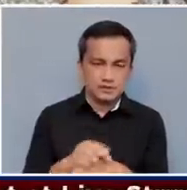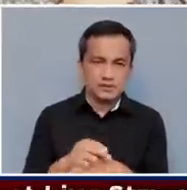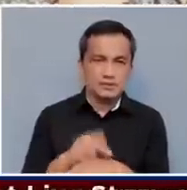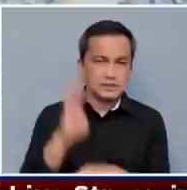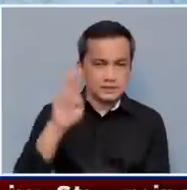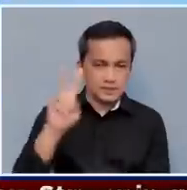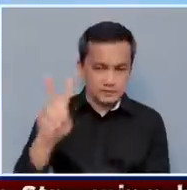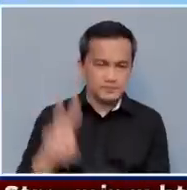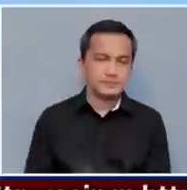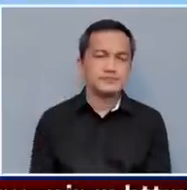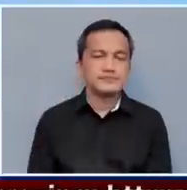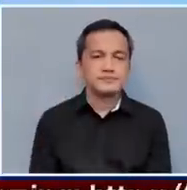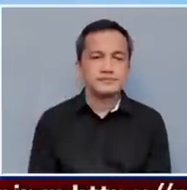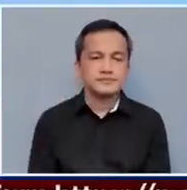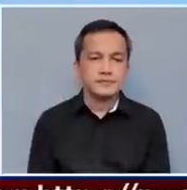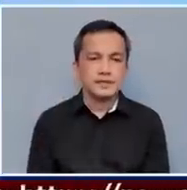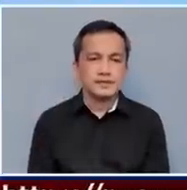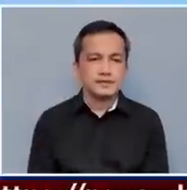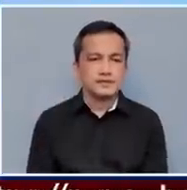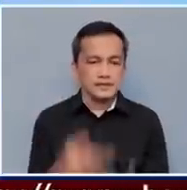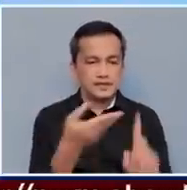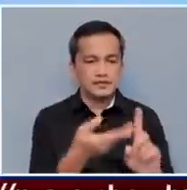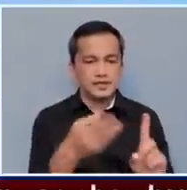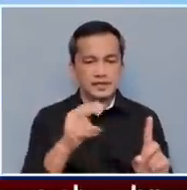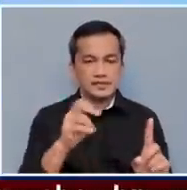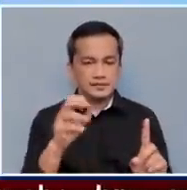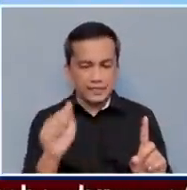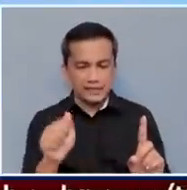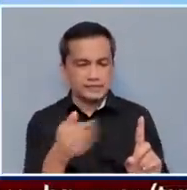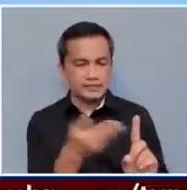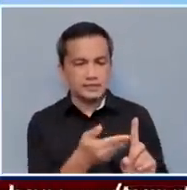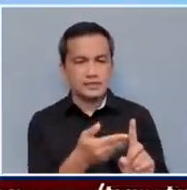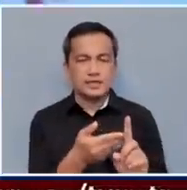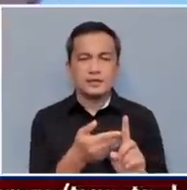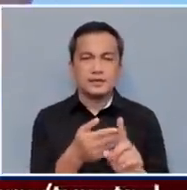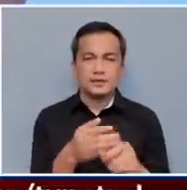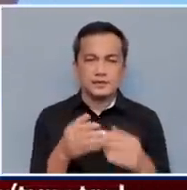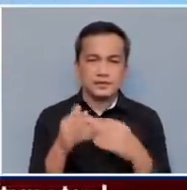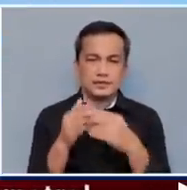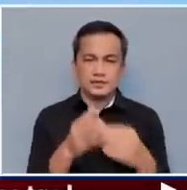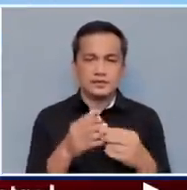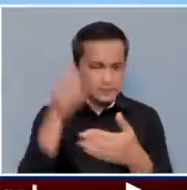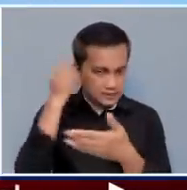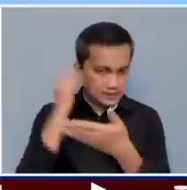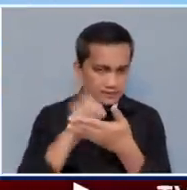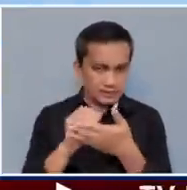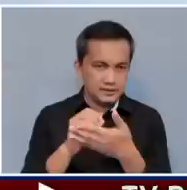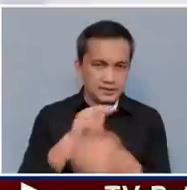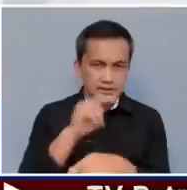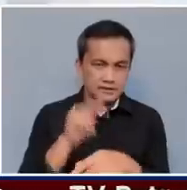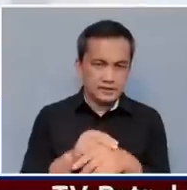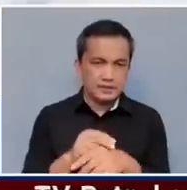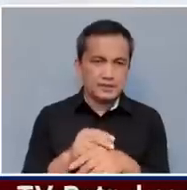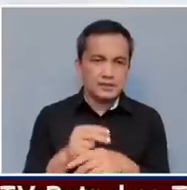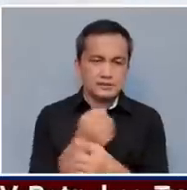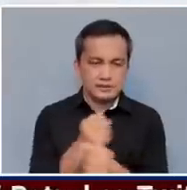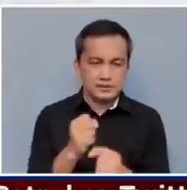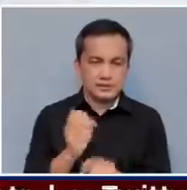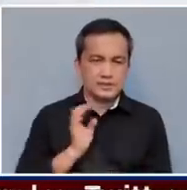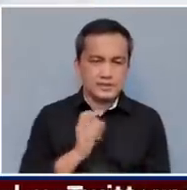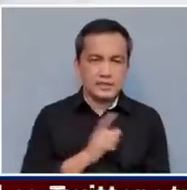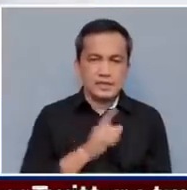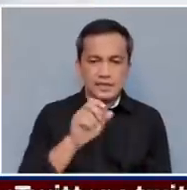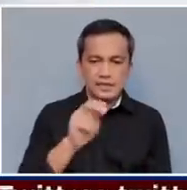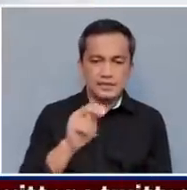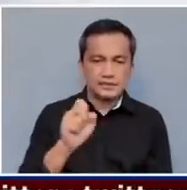Marcos Jr. Bilang NSA, pamumunuan ni Carlos ang Secretariat ng National Security Council o NSC